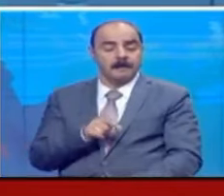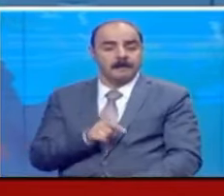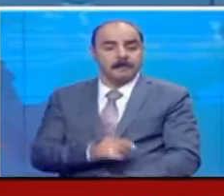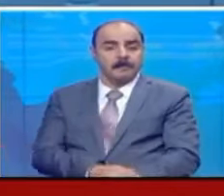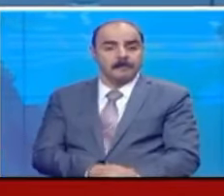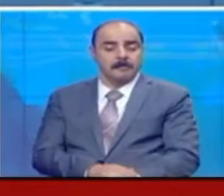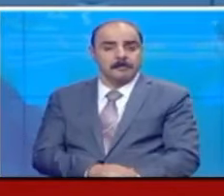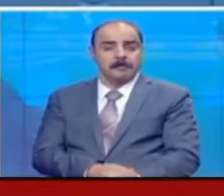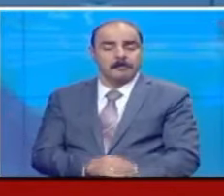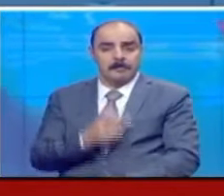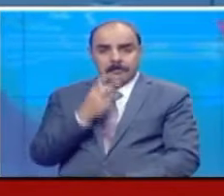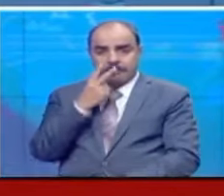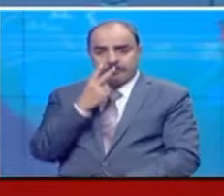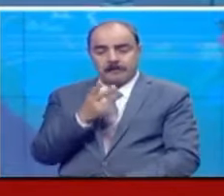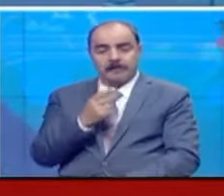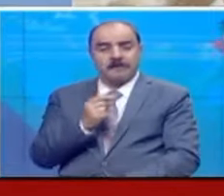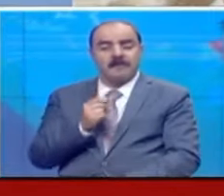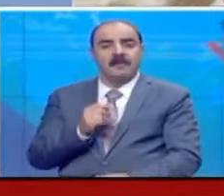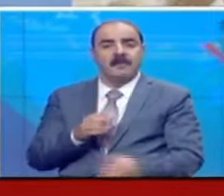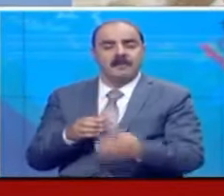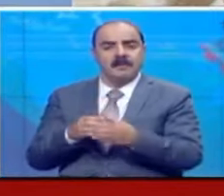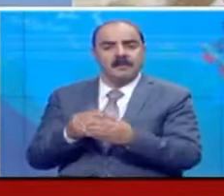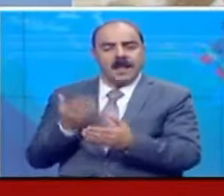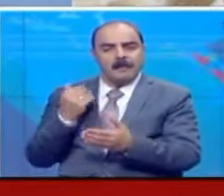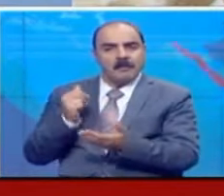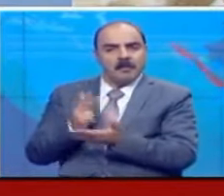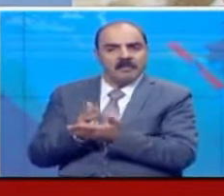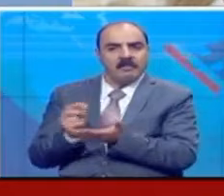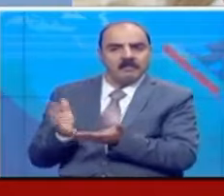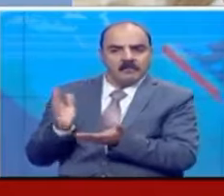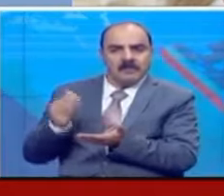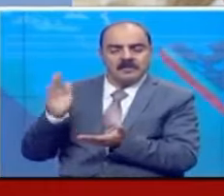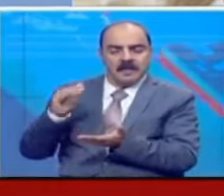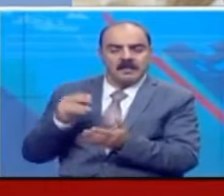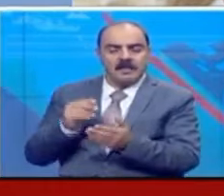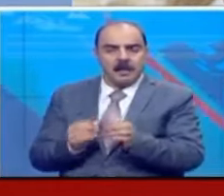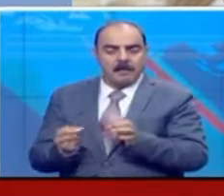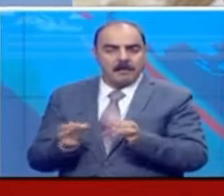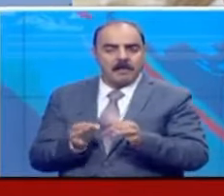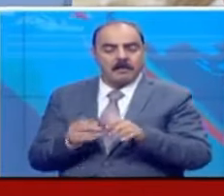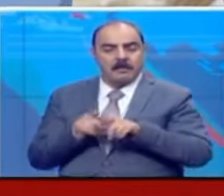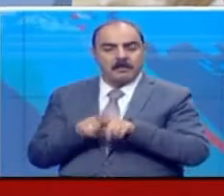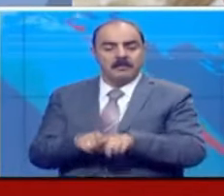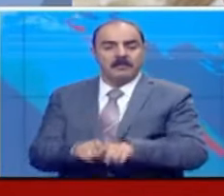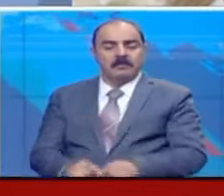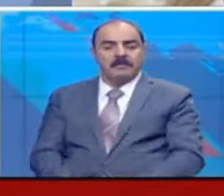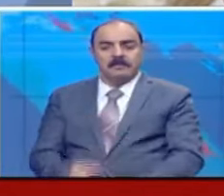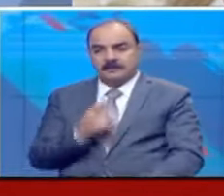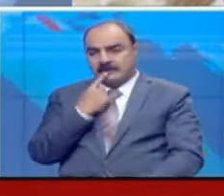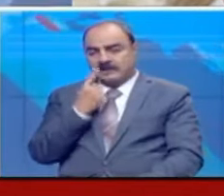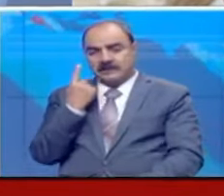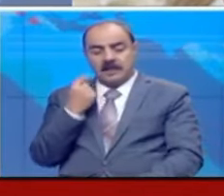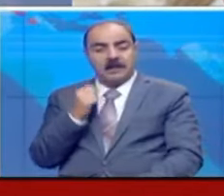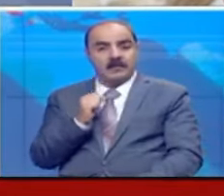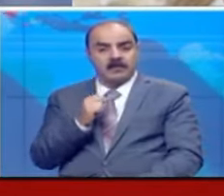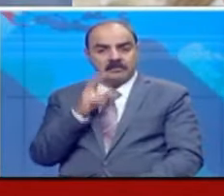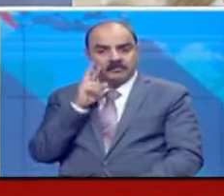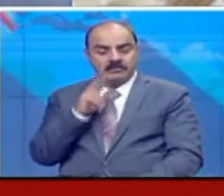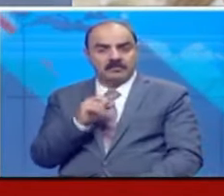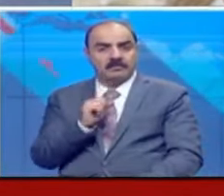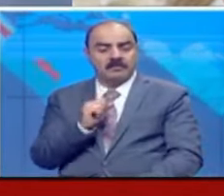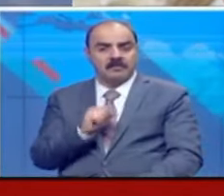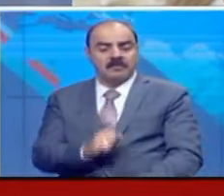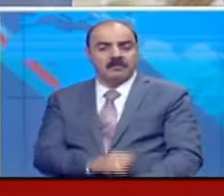اذا نظرنا الى تاريخ اصدار الحزم الخاصه بالتخفيف على المواطن سوف نجد ان العام الماضي في الحقيقه شهد